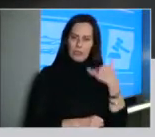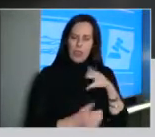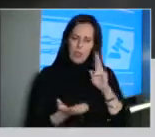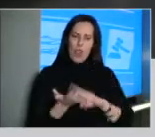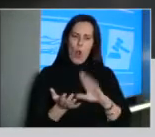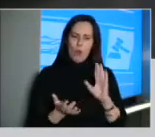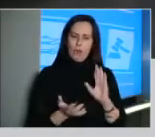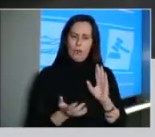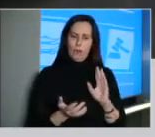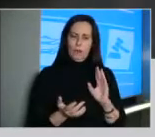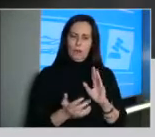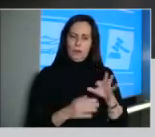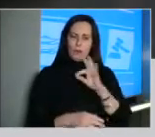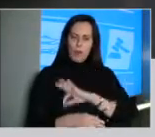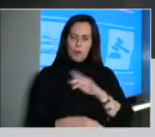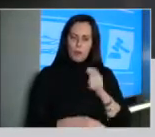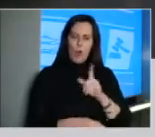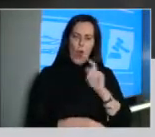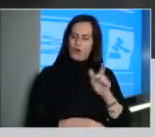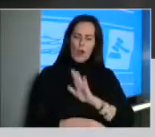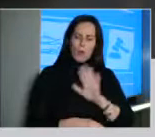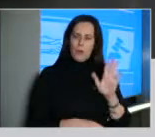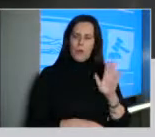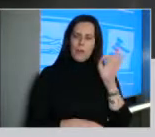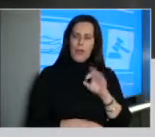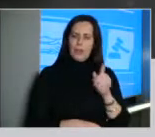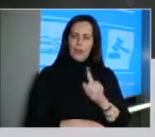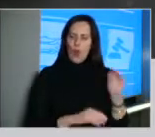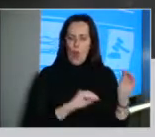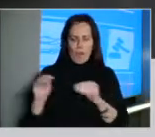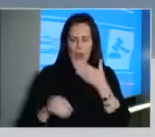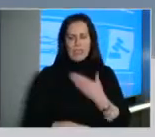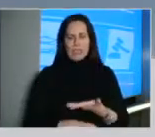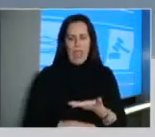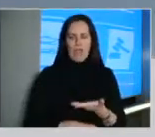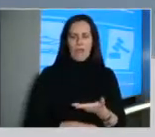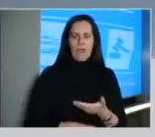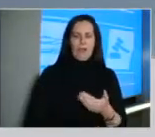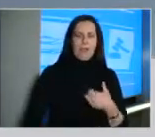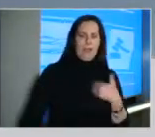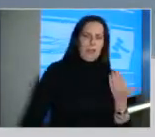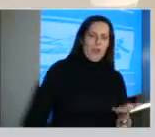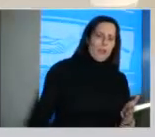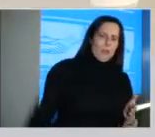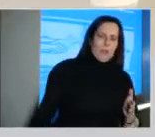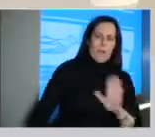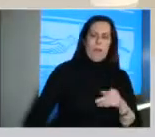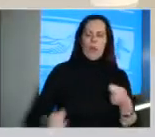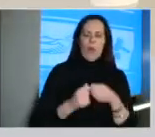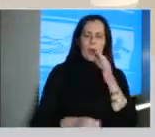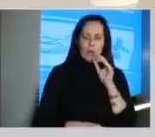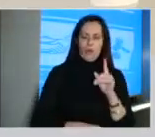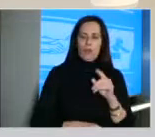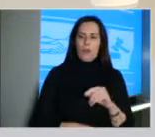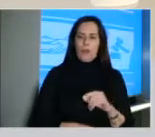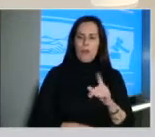מוצדק. הם ברוסיה שילמו או לא שילמו, ודאי שזה לא הועבר אלינו. ונתנו להם ללא תלות בגיל וכולי, כשהם